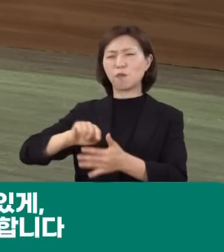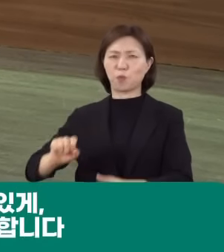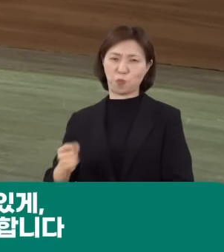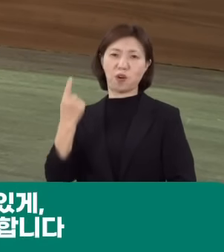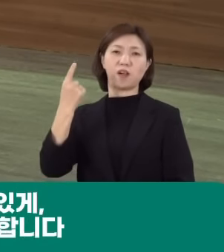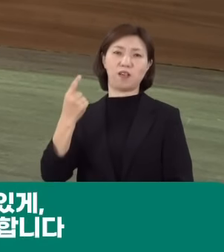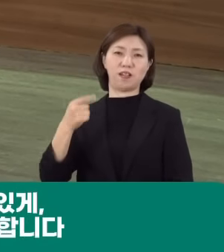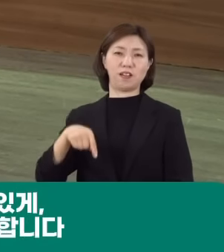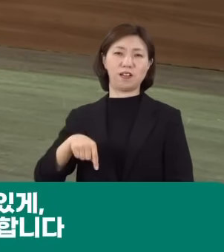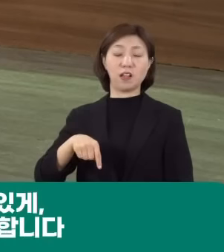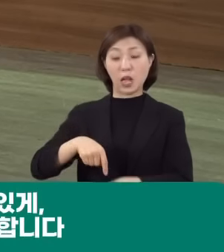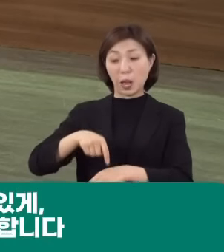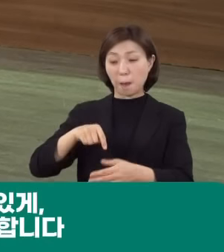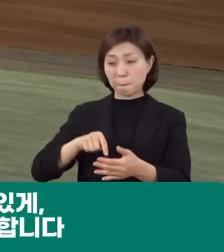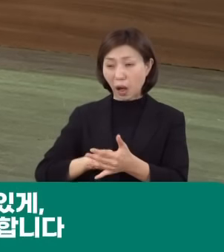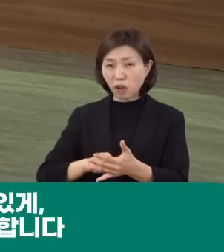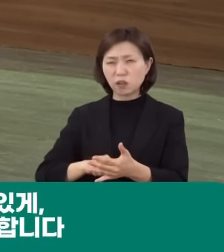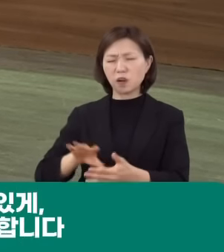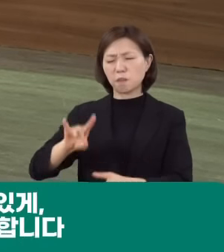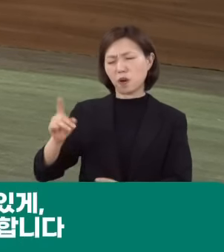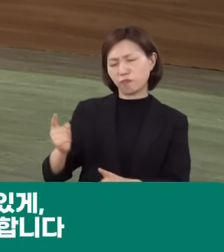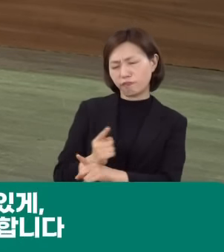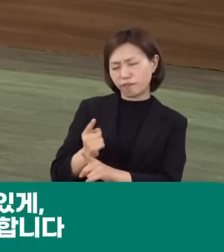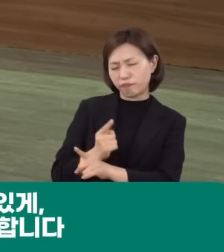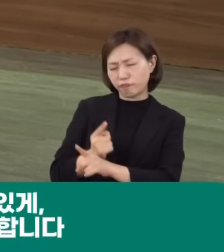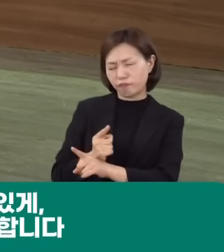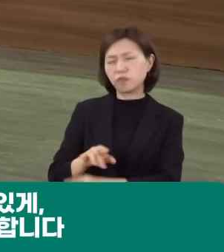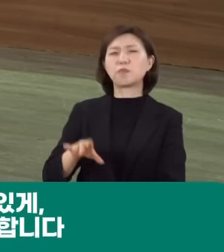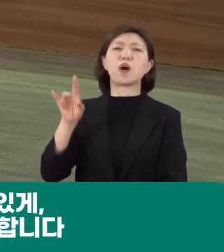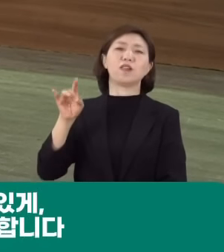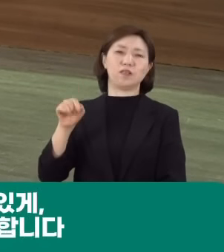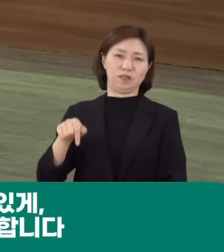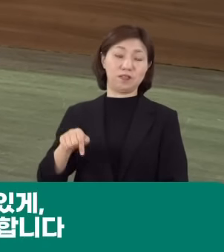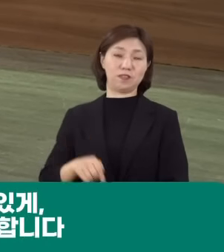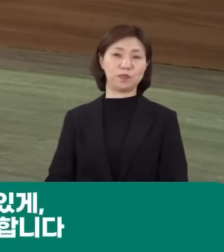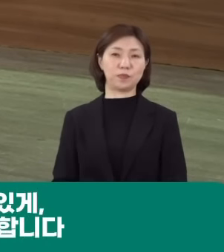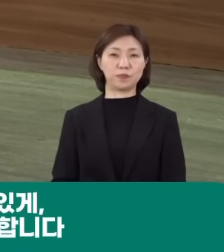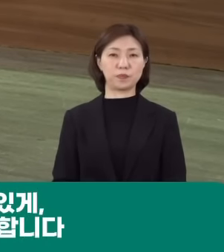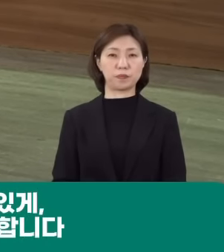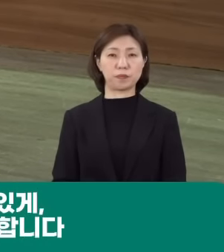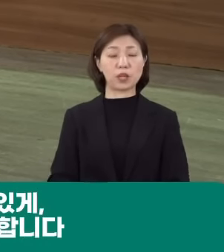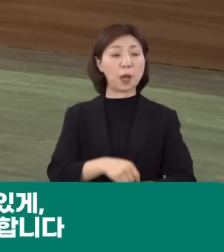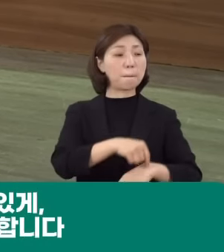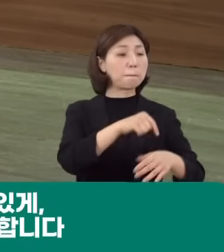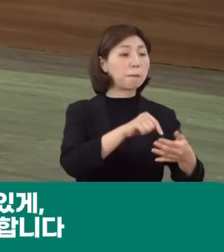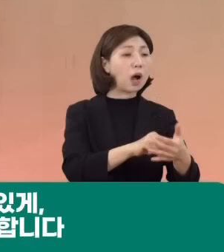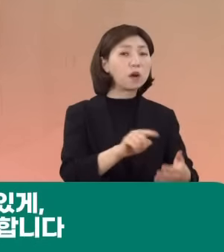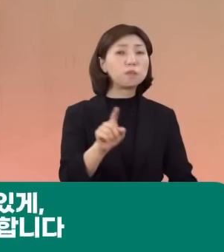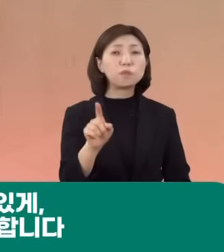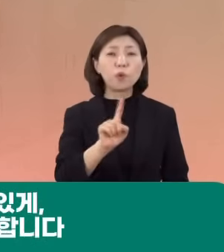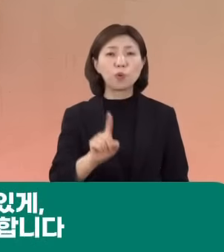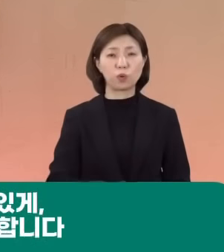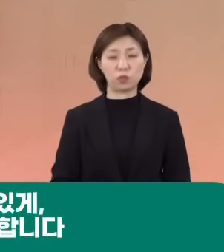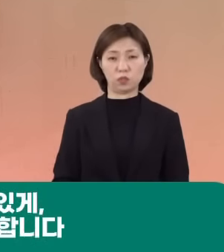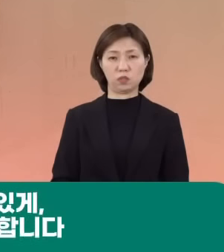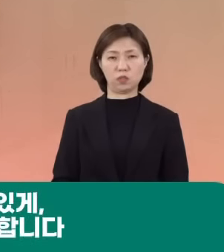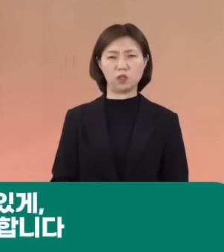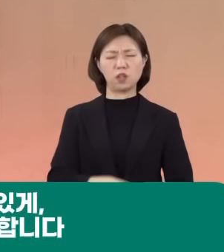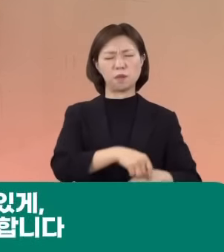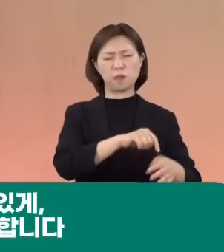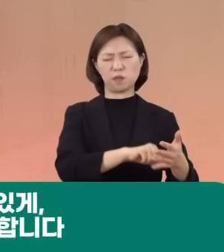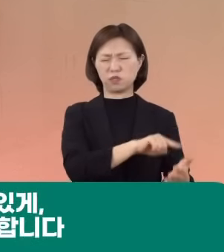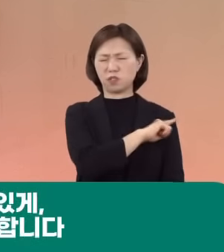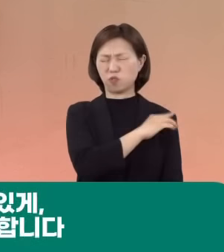때문에 먼저 마음의 병을 고치는 것이 우선입니다 마음